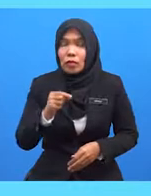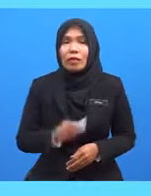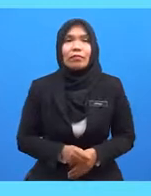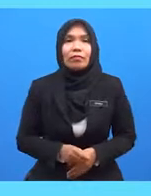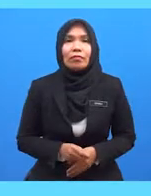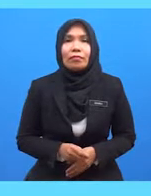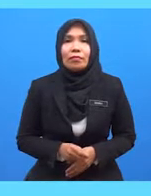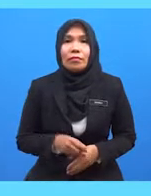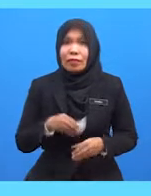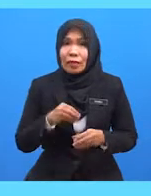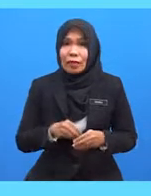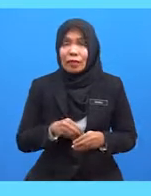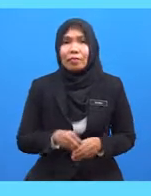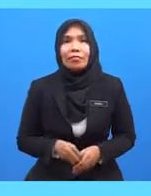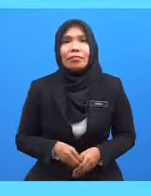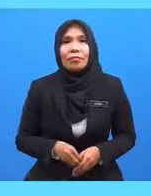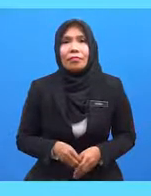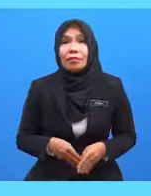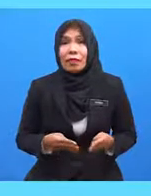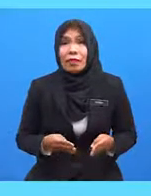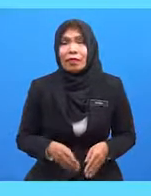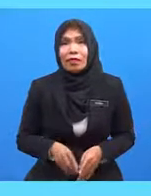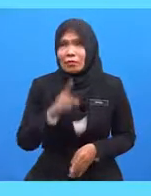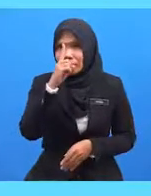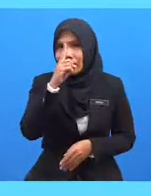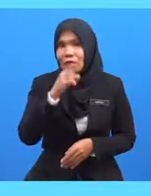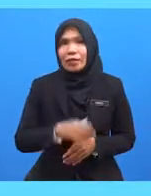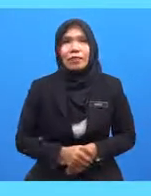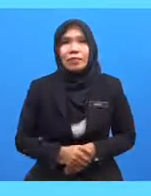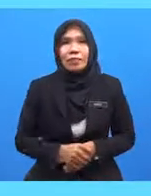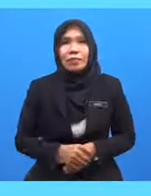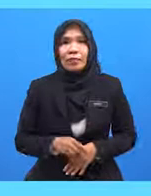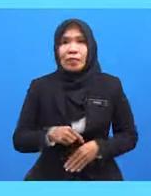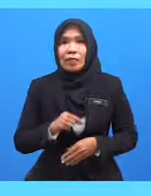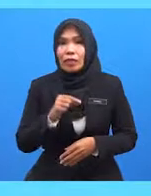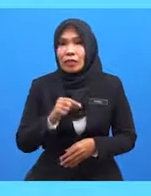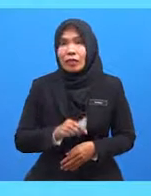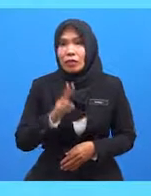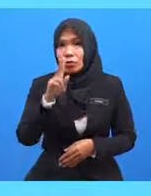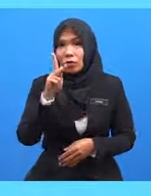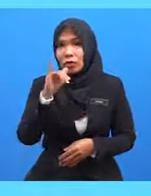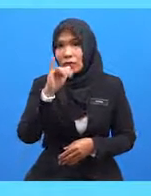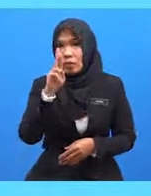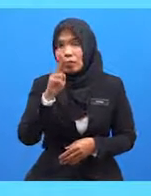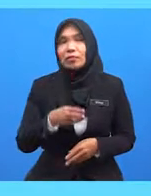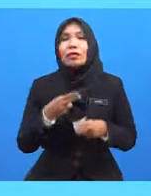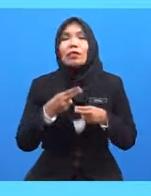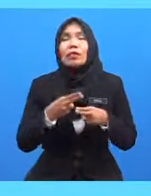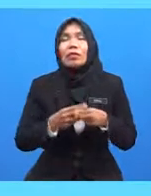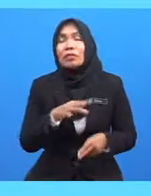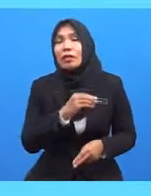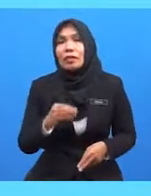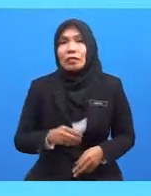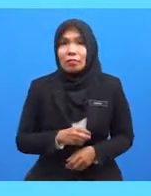di pasai pada batu nisan ini diukir nama dan tarikh kemangkatan Sultan Malikus